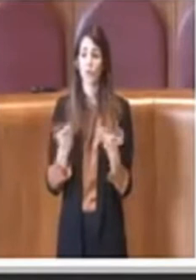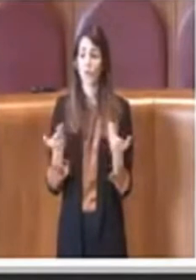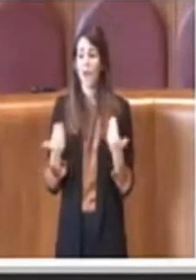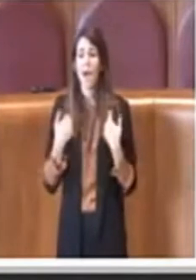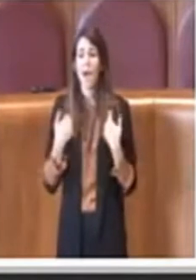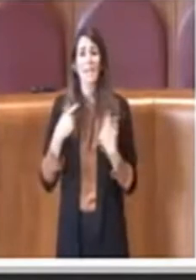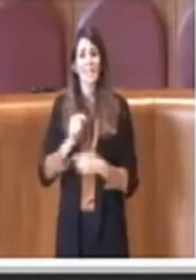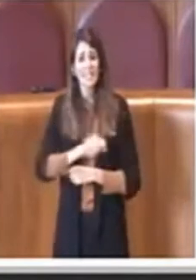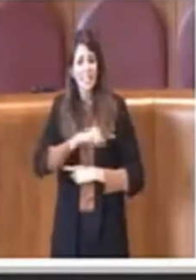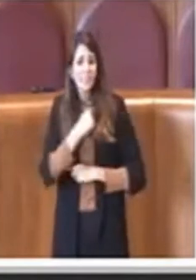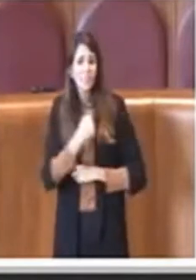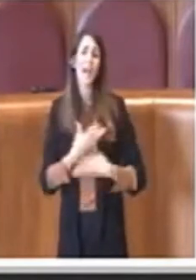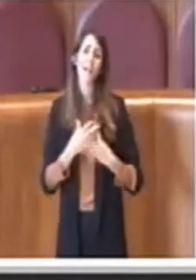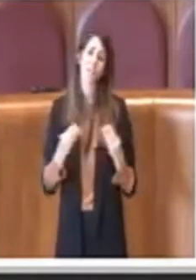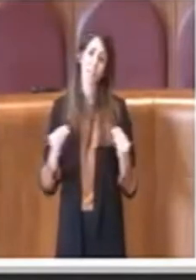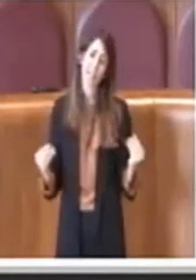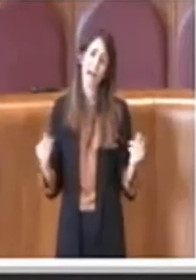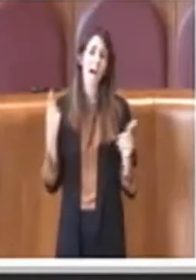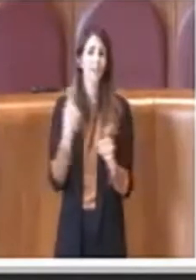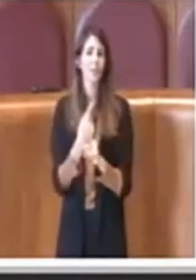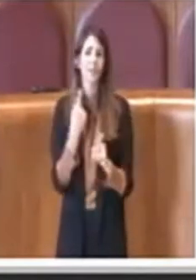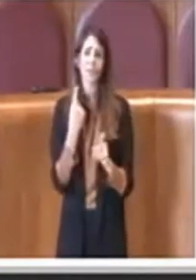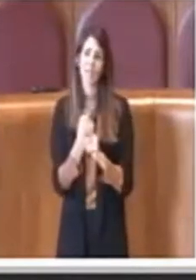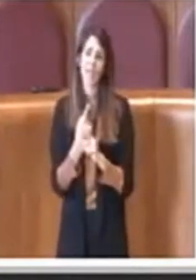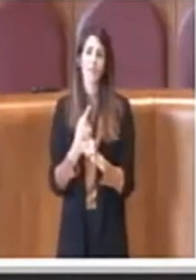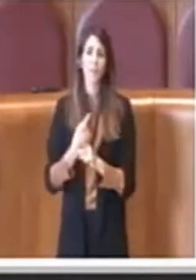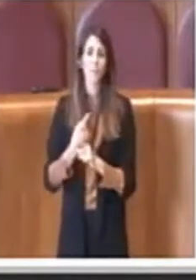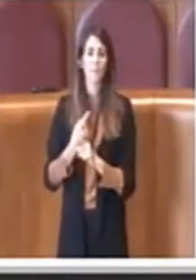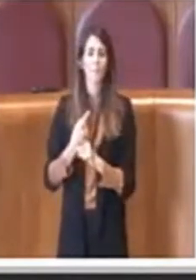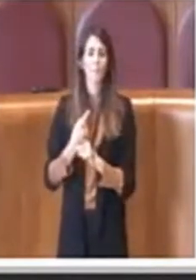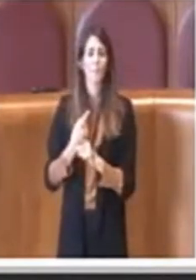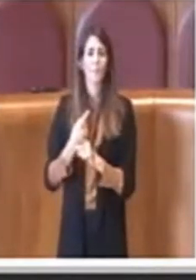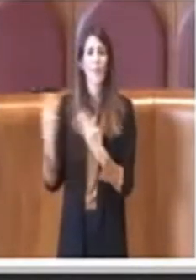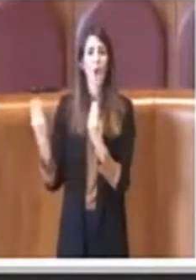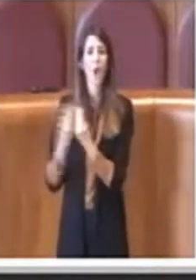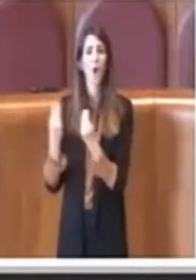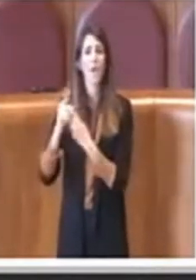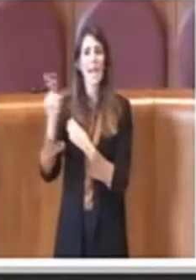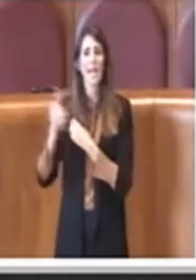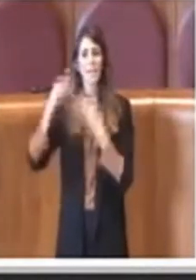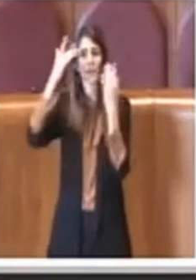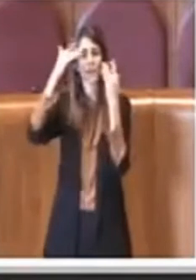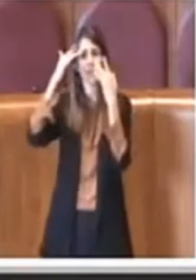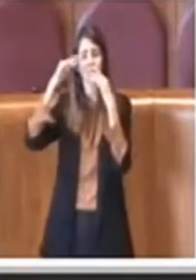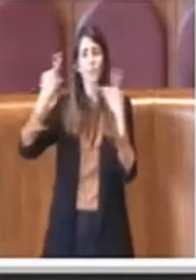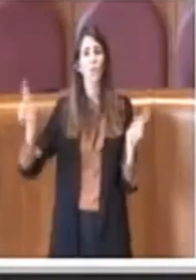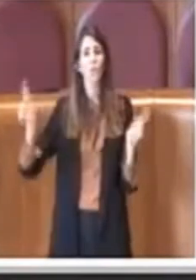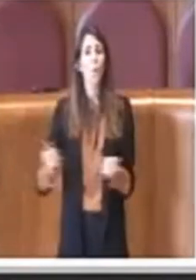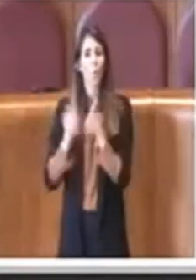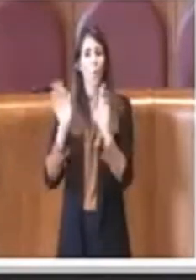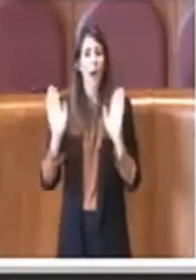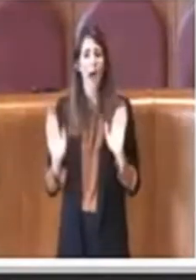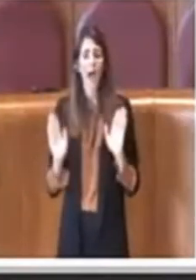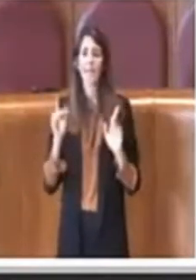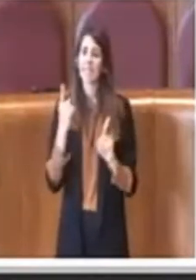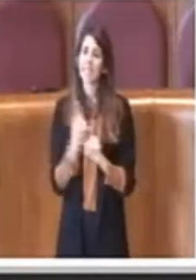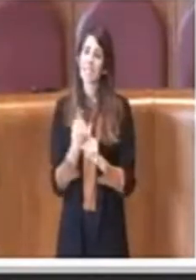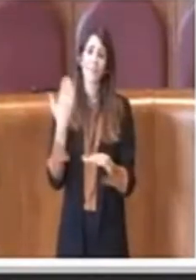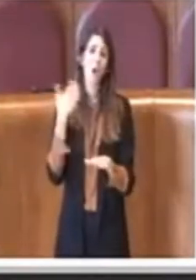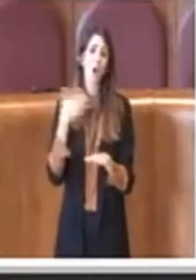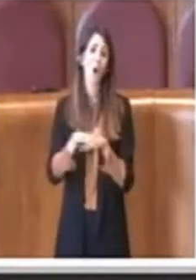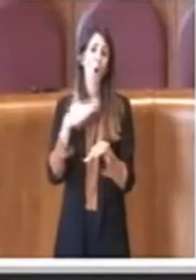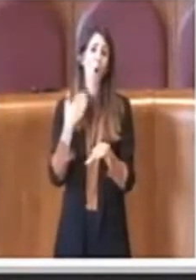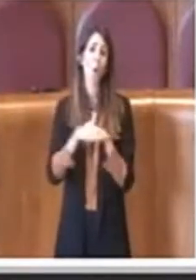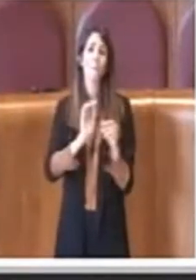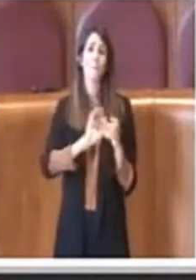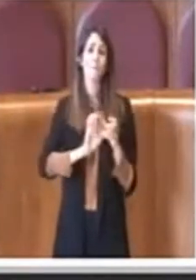doverlo dire allineandomi con le riflessioni della codelco collega zanola che tenga conto di competenze